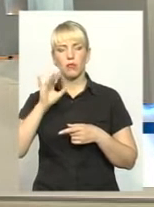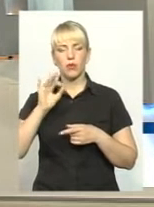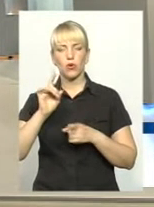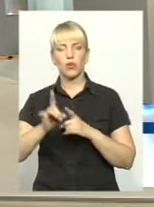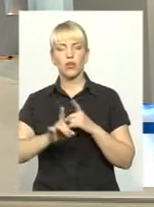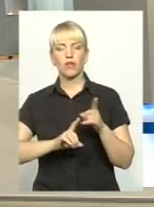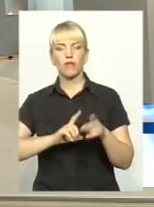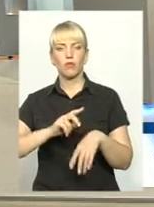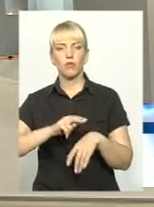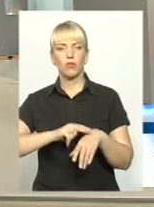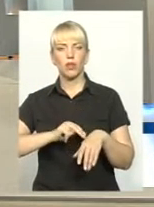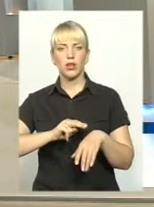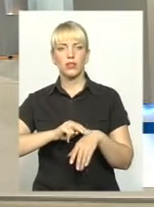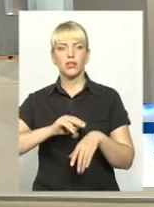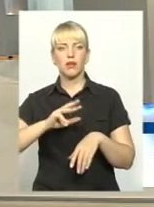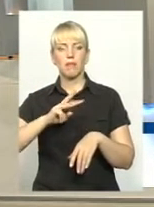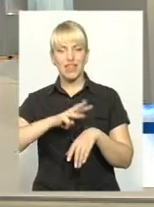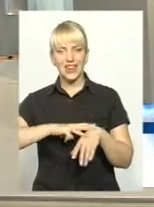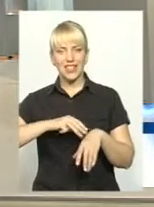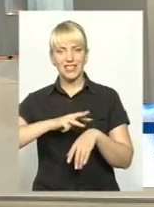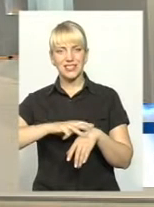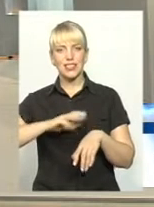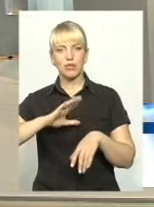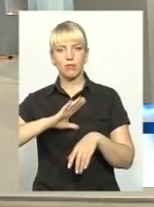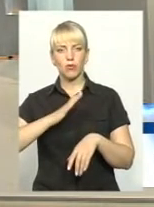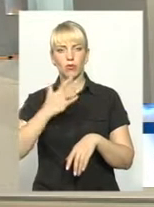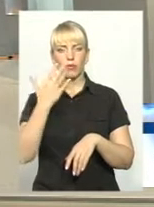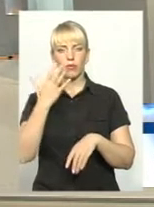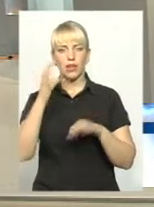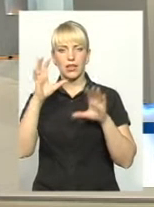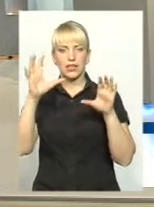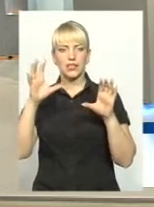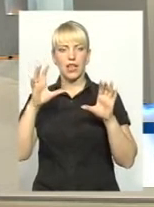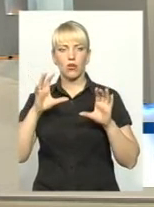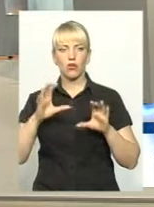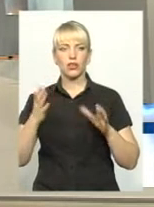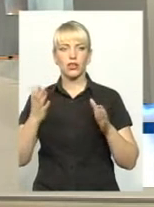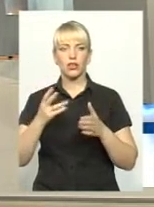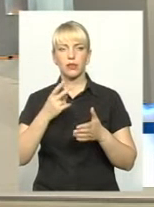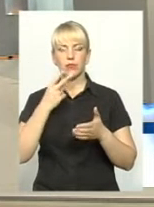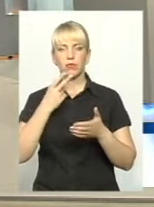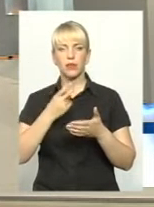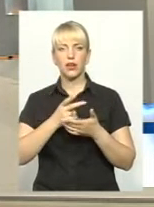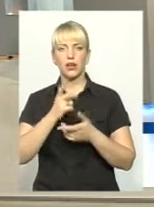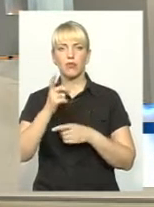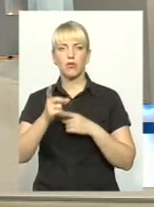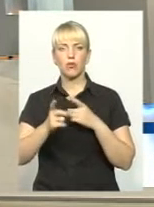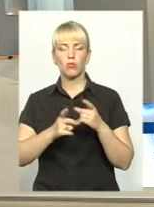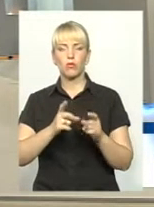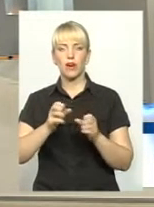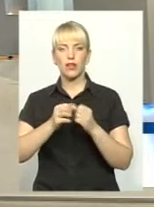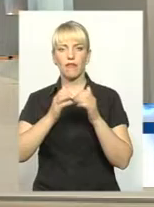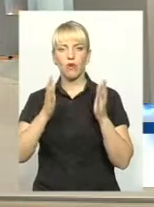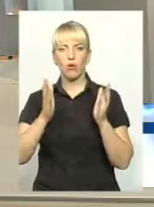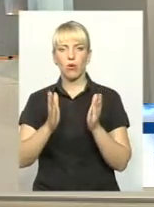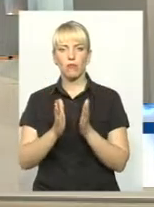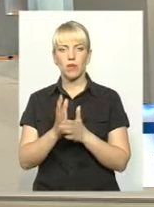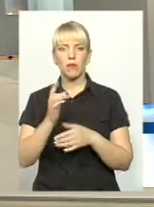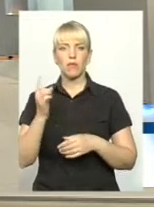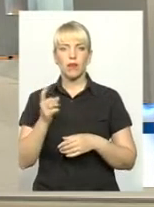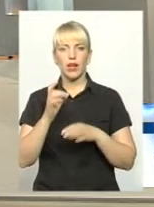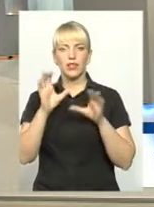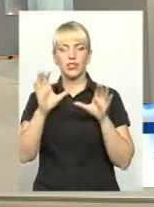міліції, було 5 відповідних законопроєктів, які передбачали реформування в комплексі. Тобто перший закон